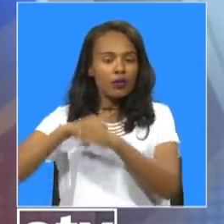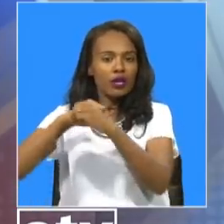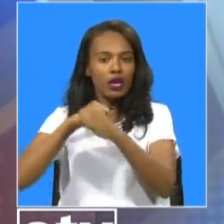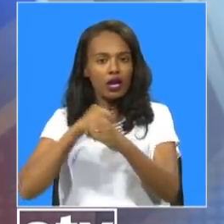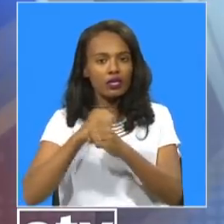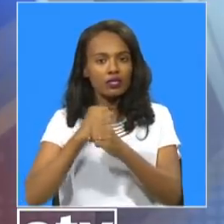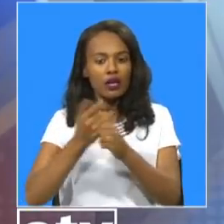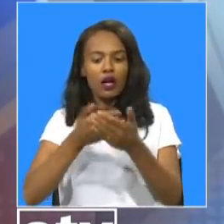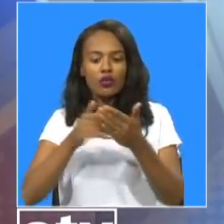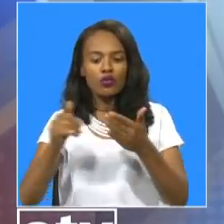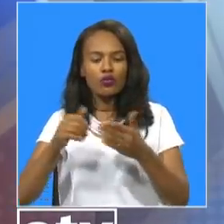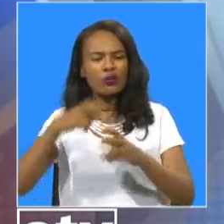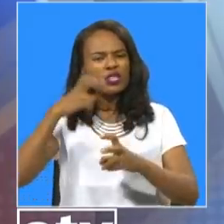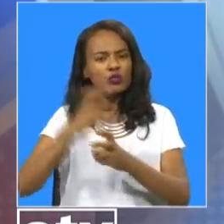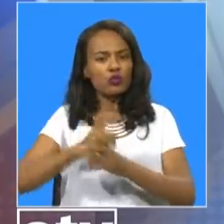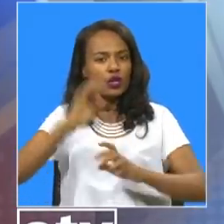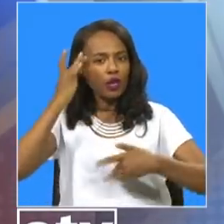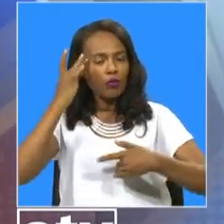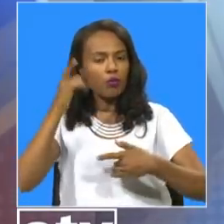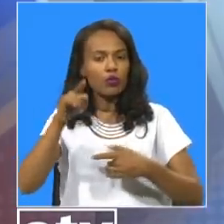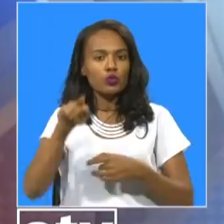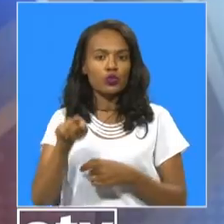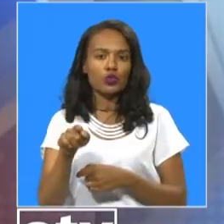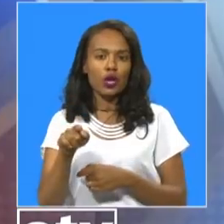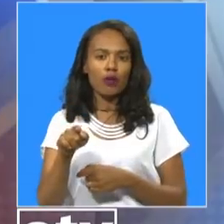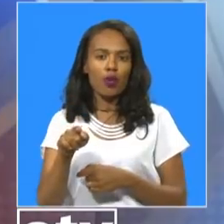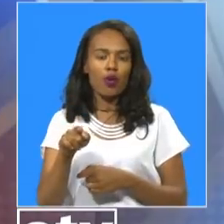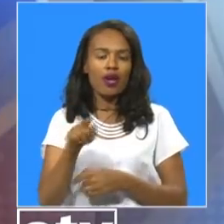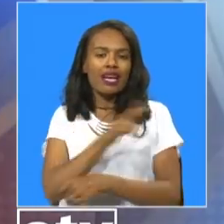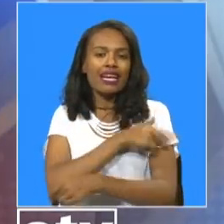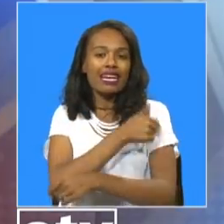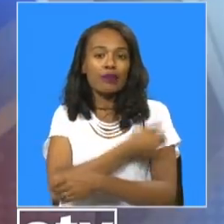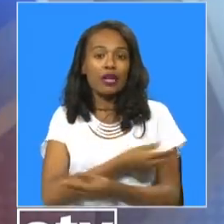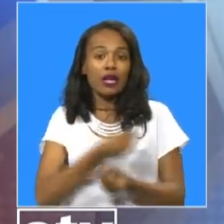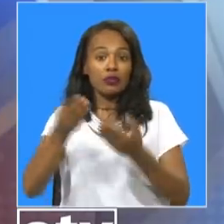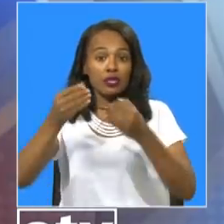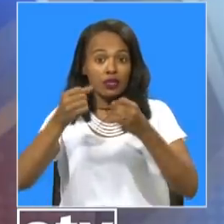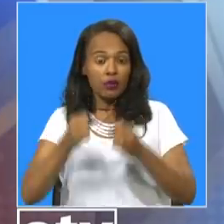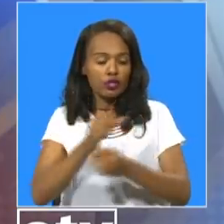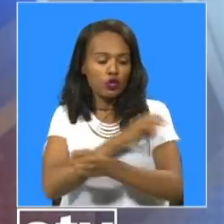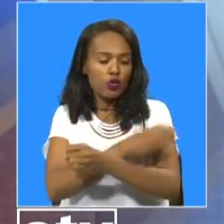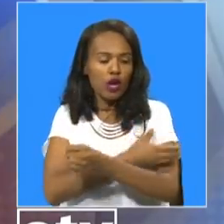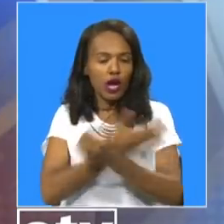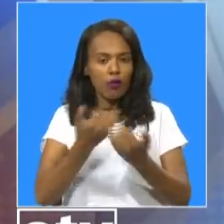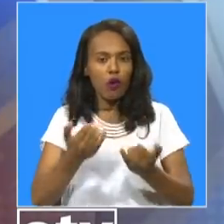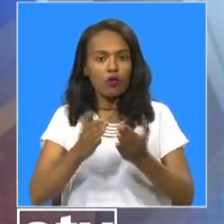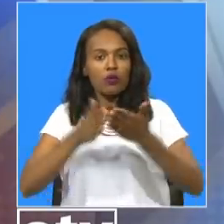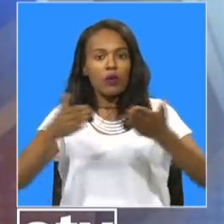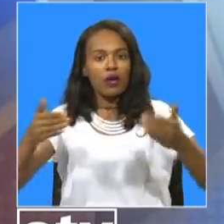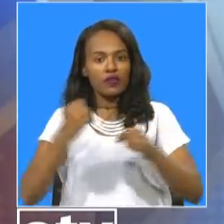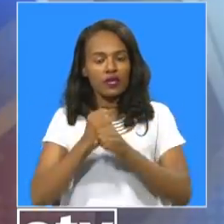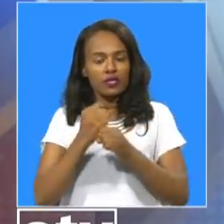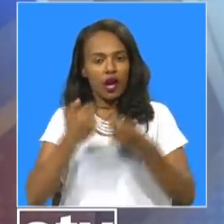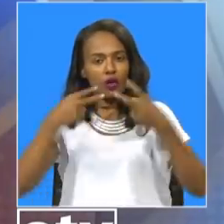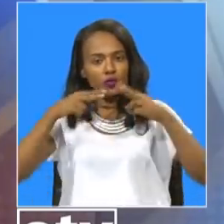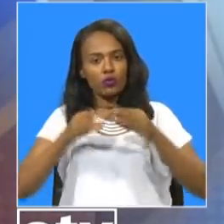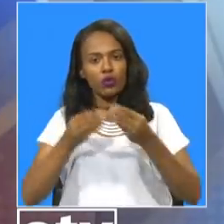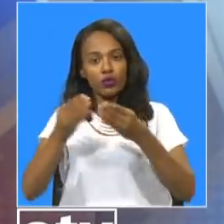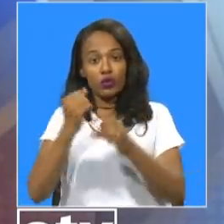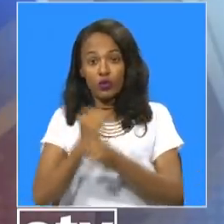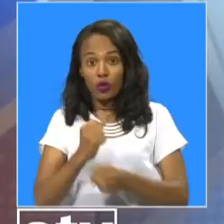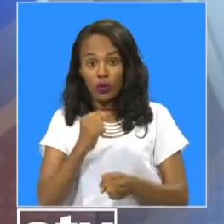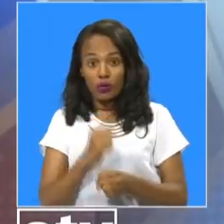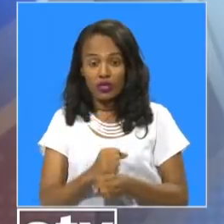የመከላከል ስራ እንደዚሁም በጽኑ ደግሞ ከታመሙ ያንን ደግሞ ሕክምና ለመስጠት የሚያስችለውን አቅም አሁንም የማስፋት ስራ ነው እንግዲህ ትኩረት ተሰጥቶ እየተሰራ